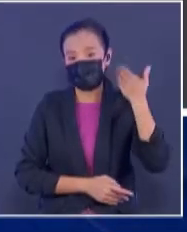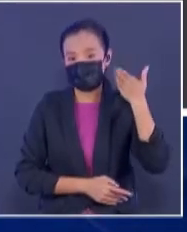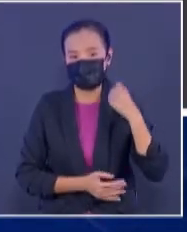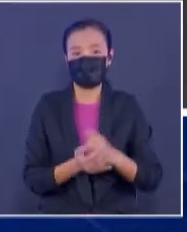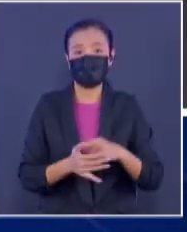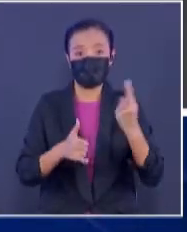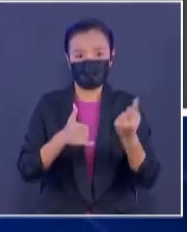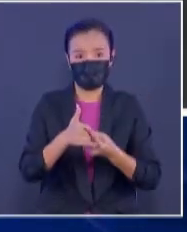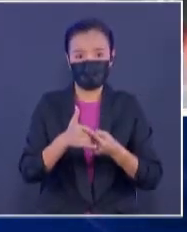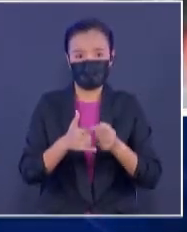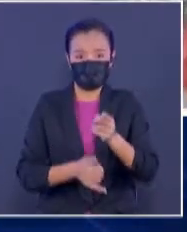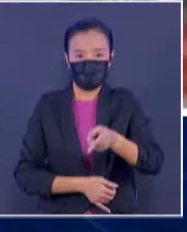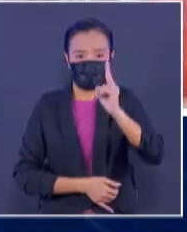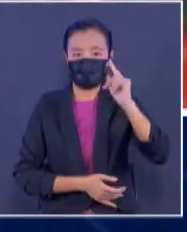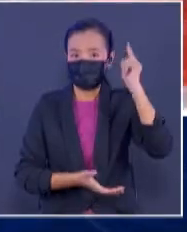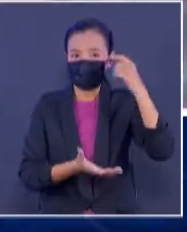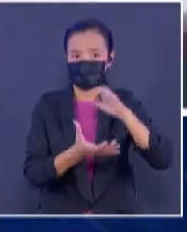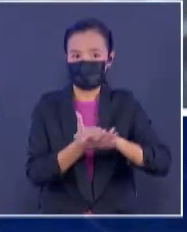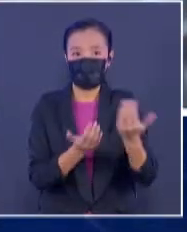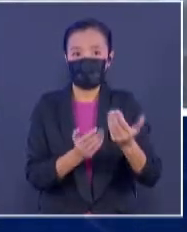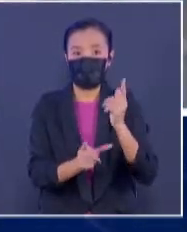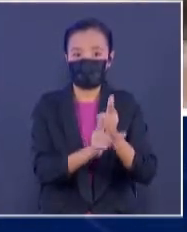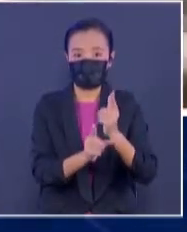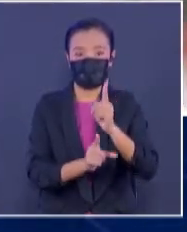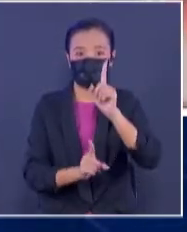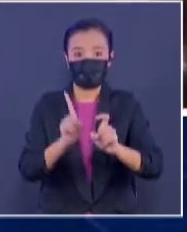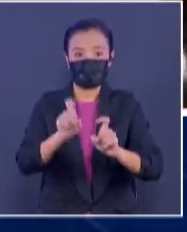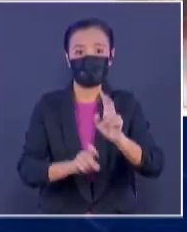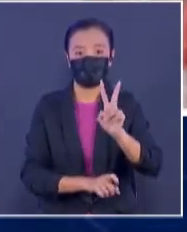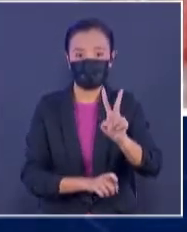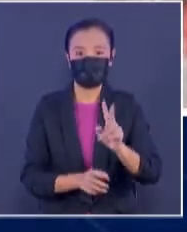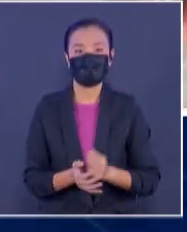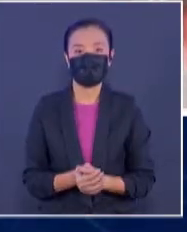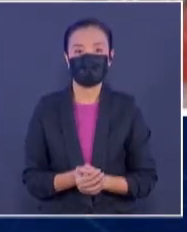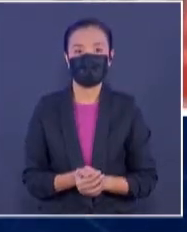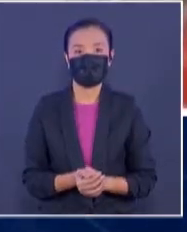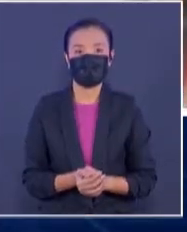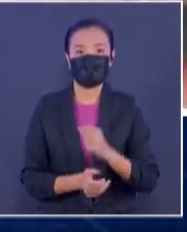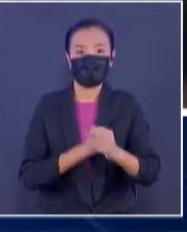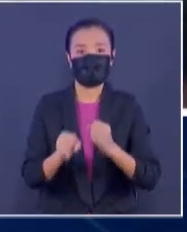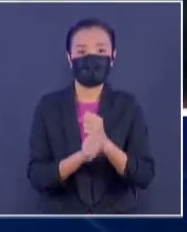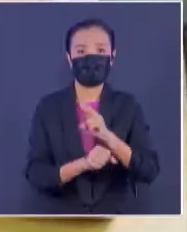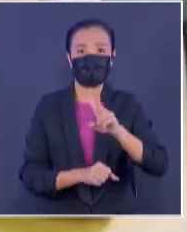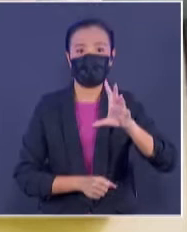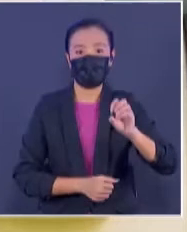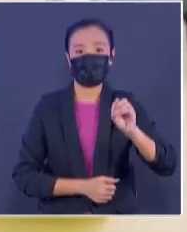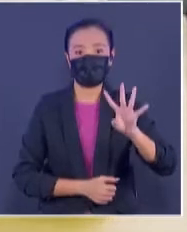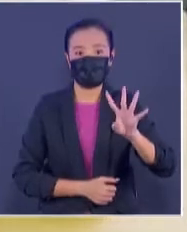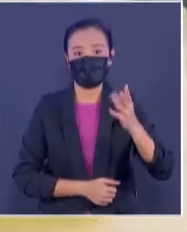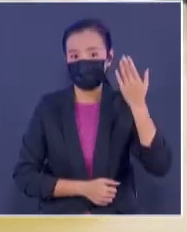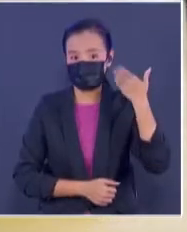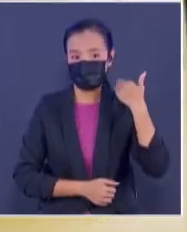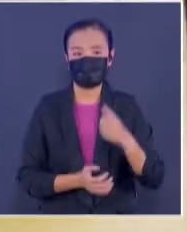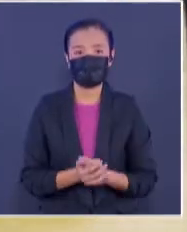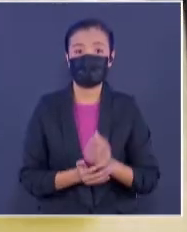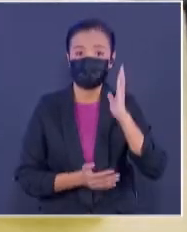องหาในคดีใช้ปืนยิงภรรยาและลูกเลี้ยงเสียชีวิตรวม2ศพเหตุเกิดเมื่อปี2554ค่ะโดย